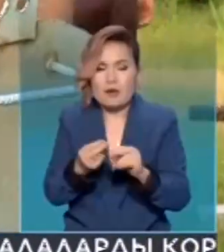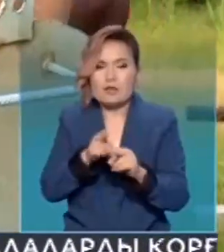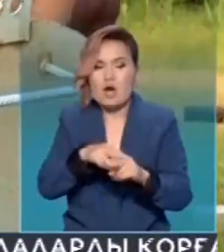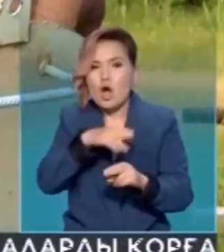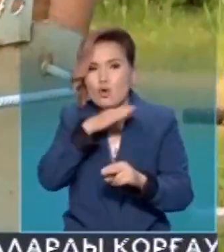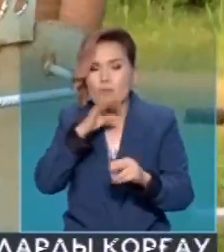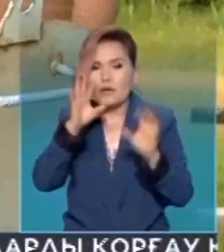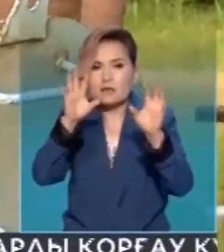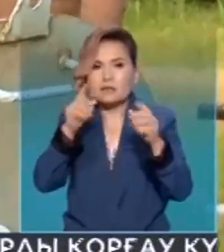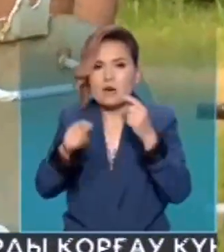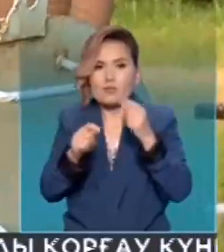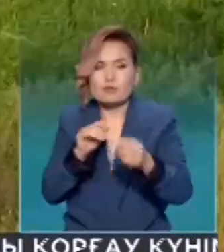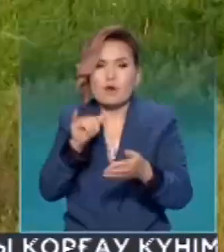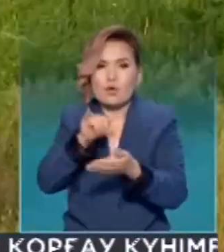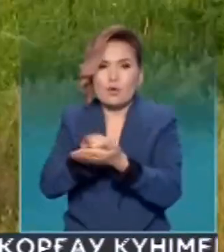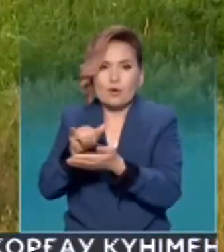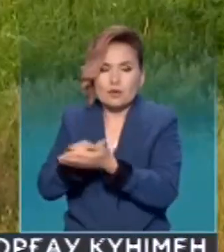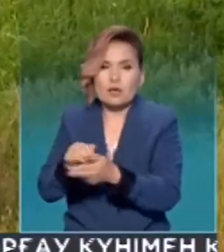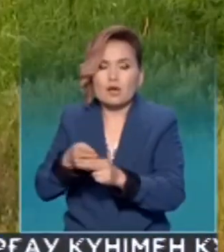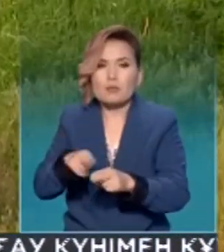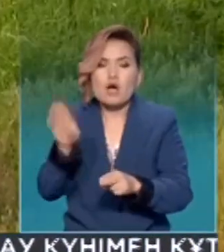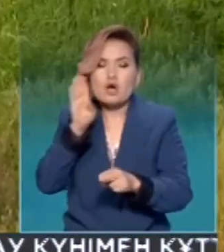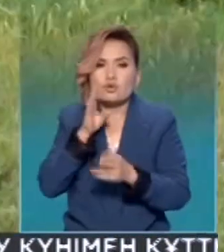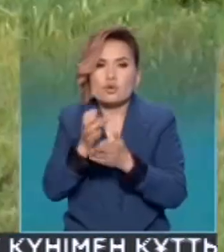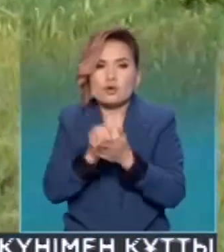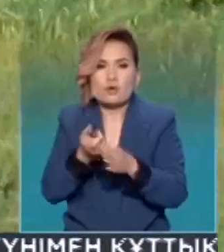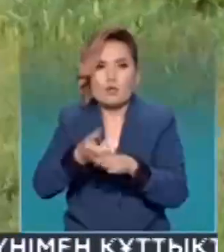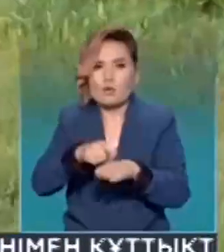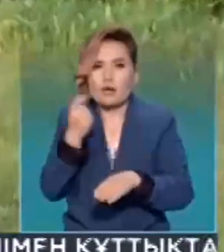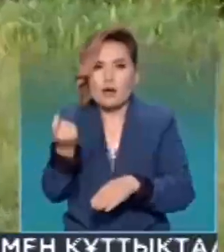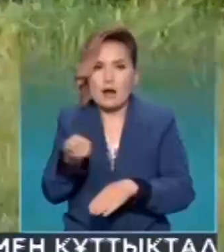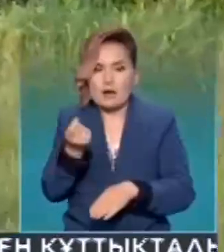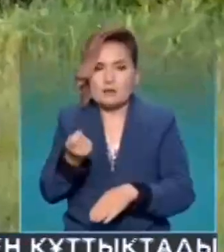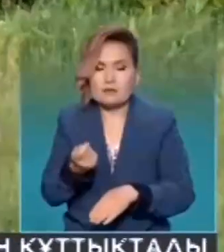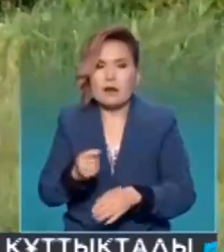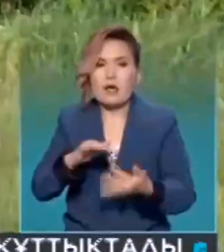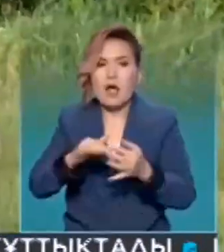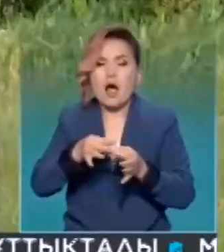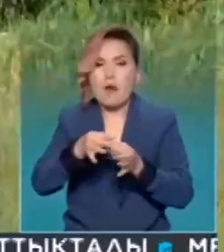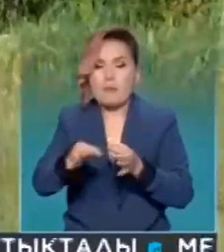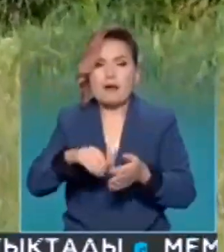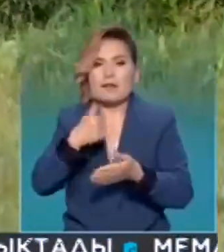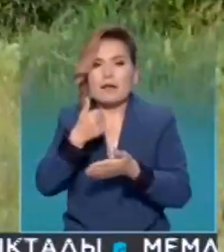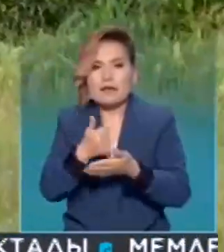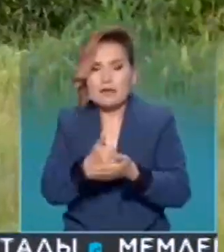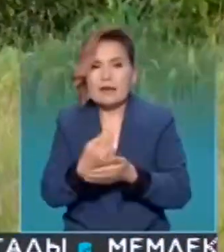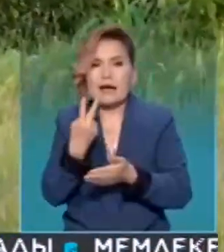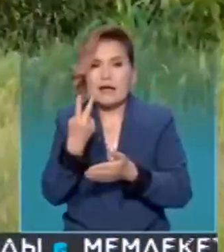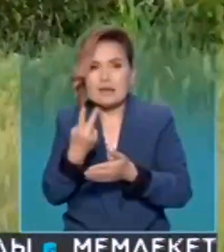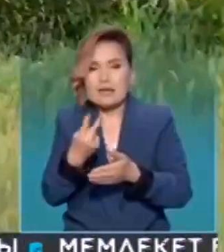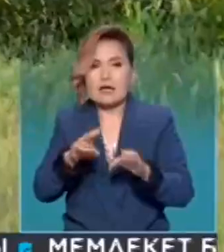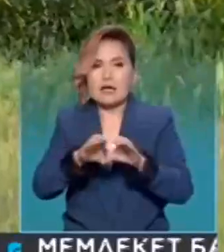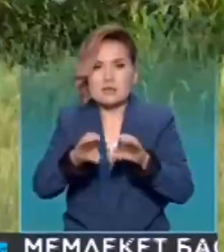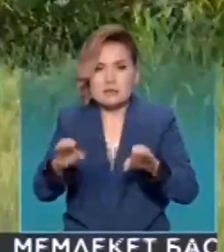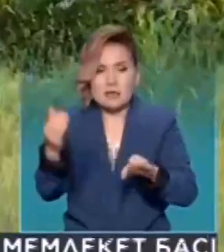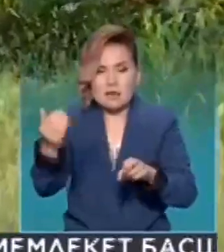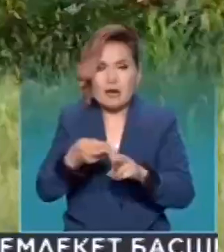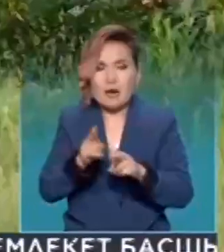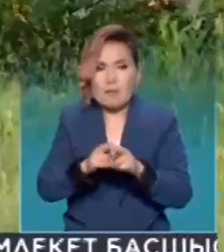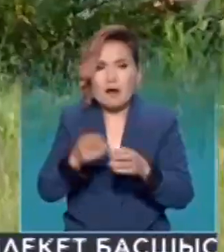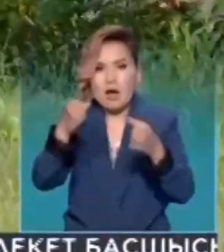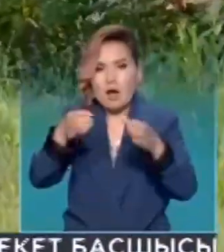көп. Сондықтан резервуарға жиналатын судың мөлшері тым аз. Бұл Бесағаш ауылындағы негізгі екі резервуардың біреуі.